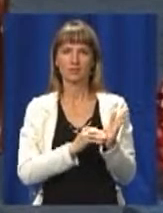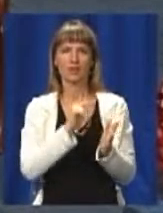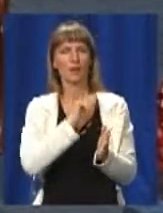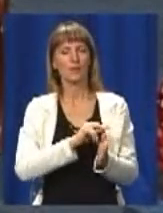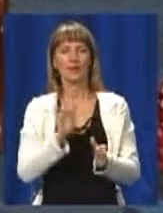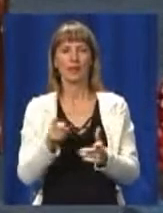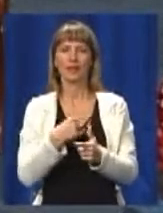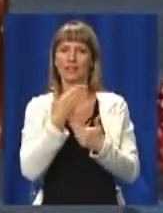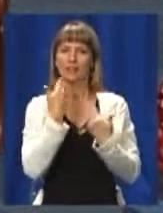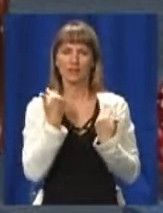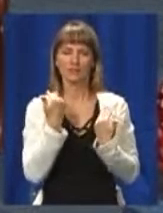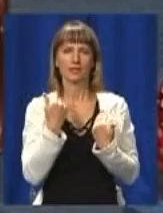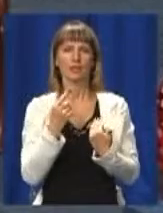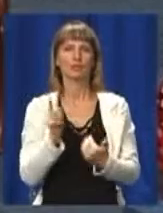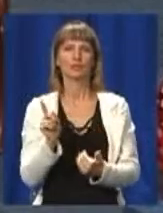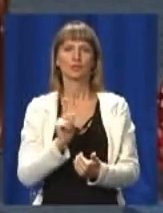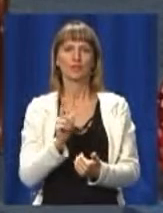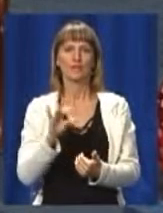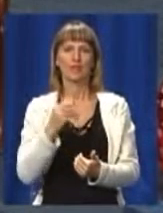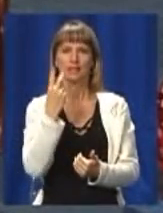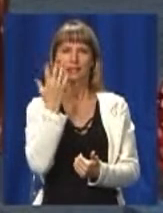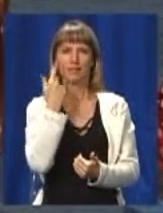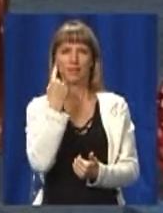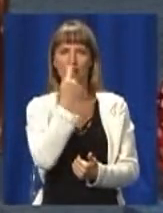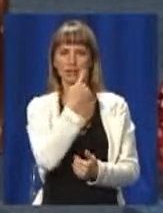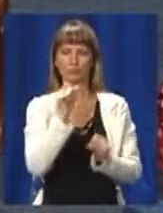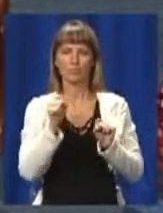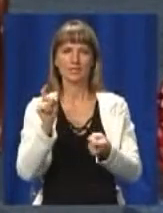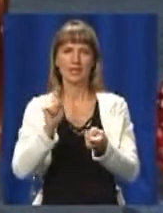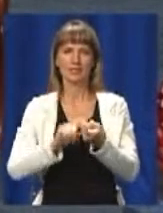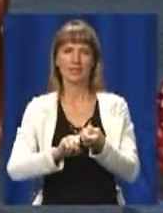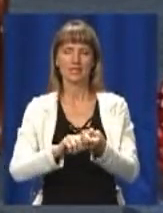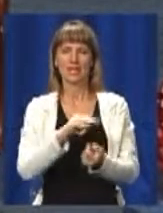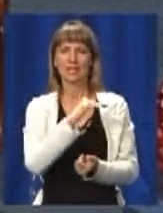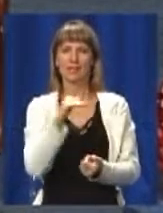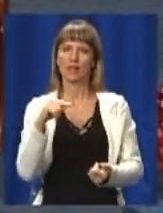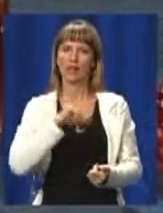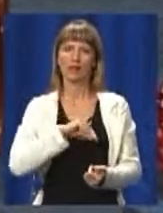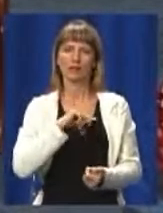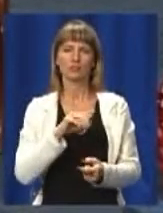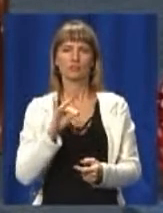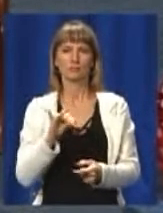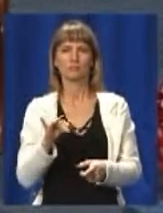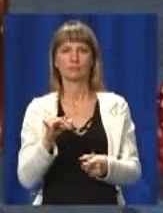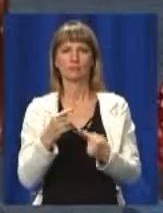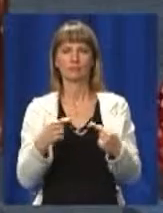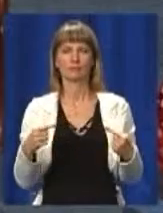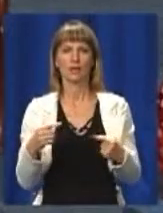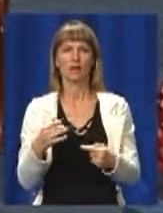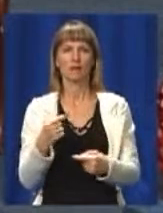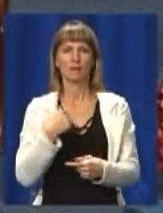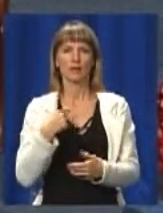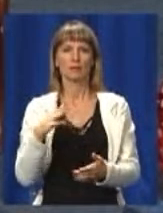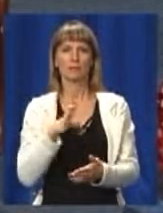не працює, вона універсальна, про те, що від кольору очей може там залежати певний рівень характеру і тому подібного. Насправді, мені от стало